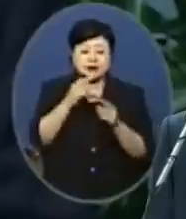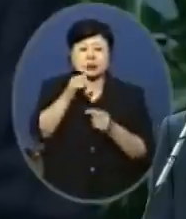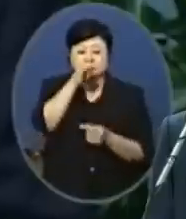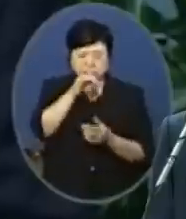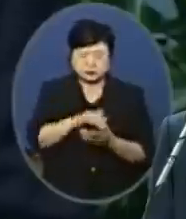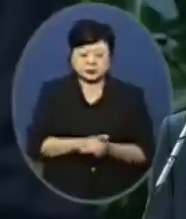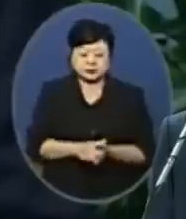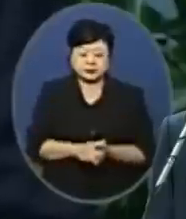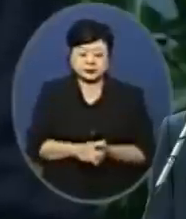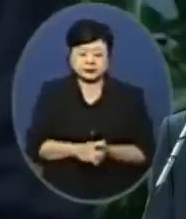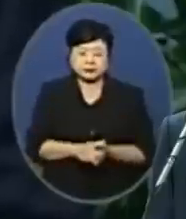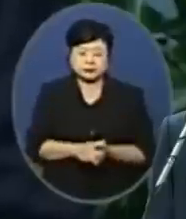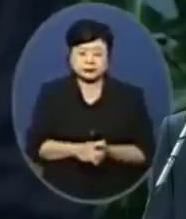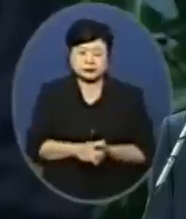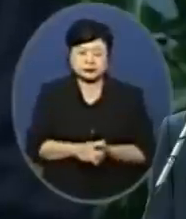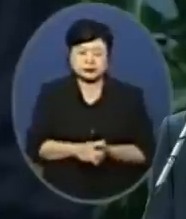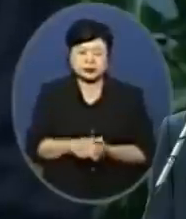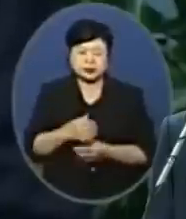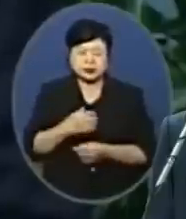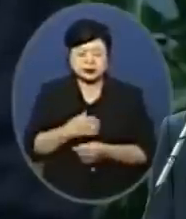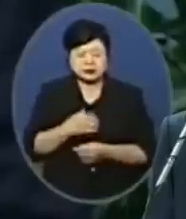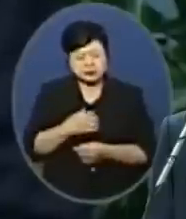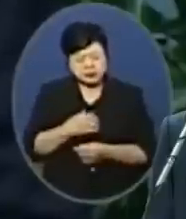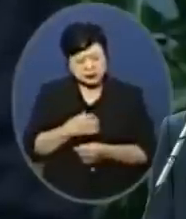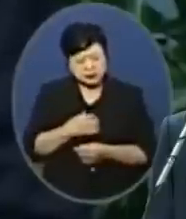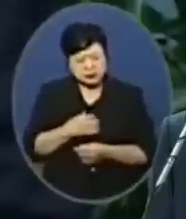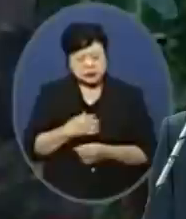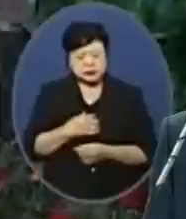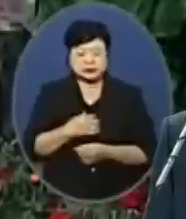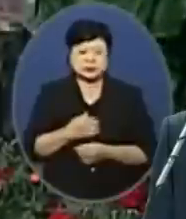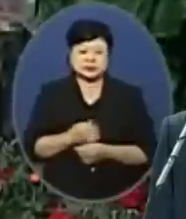살아나갑니다. 근심을